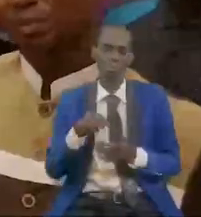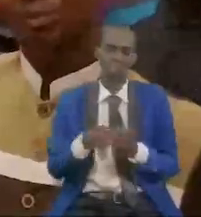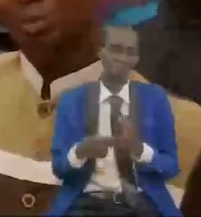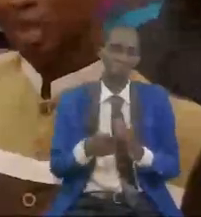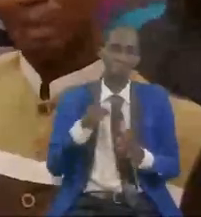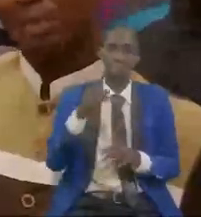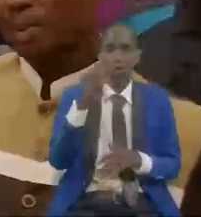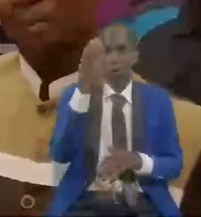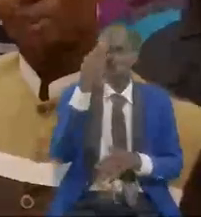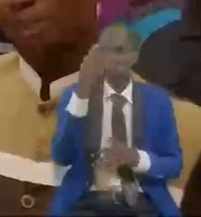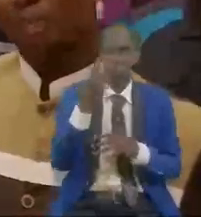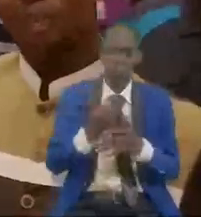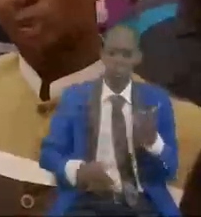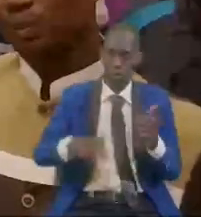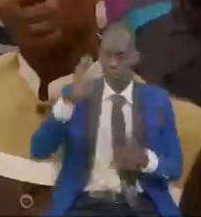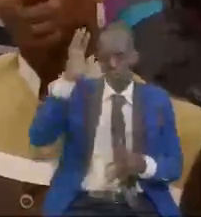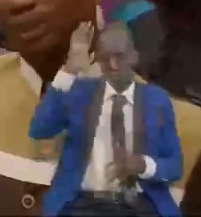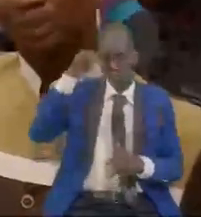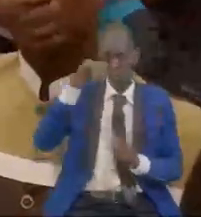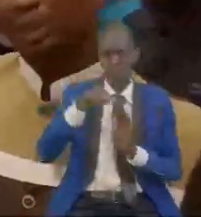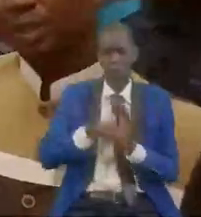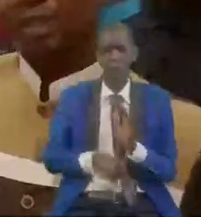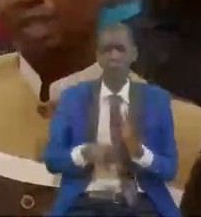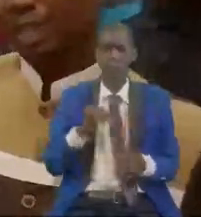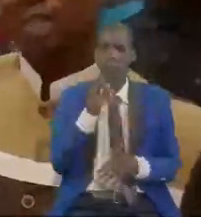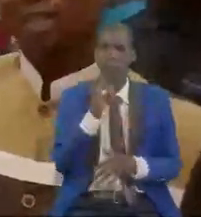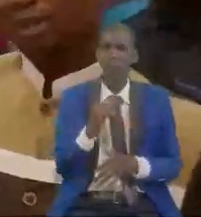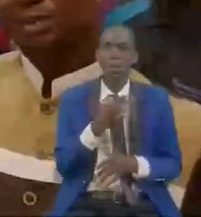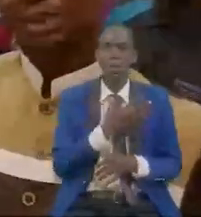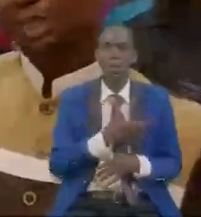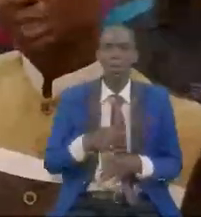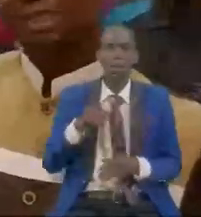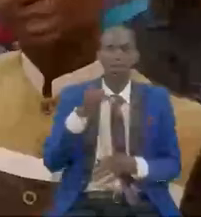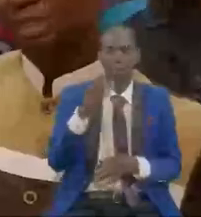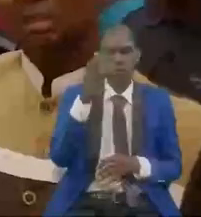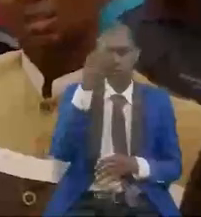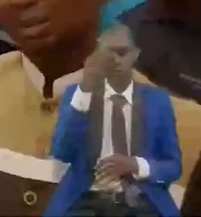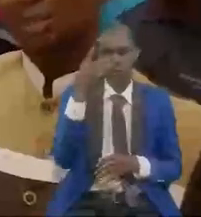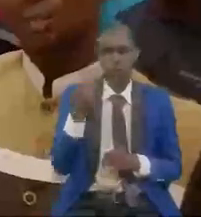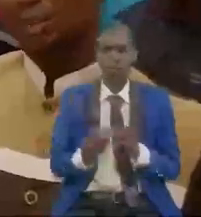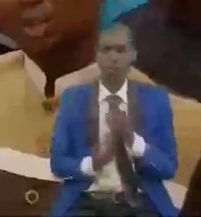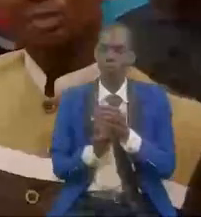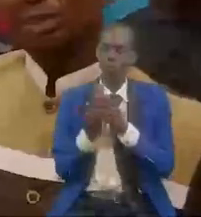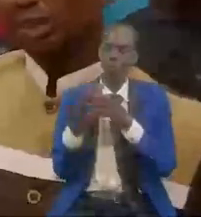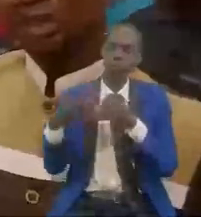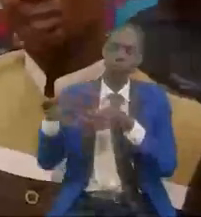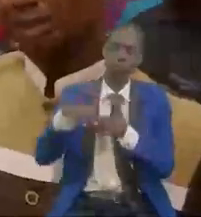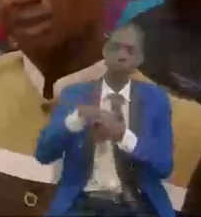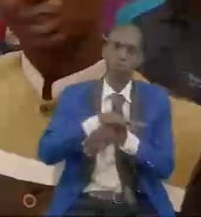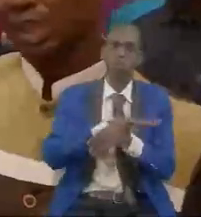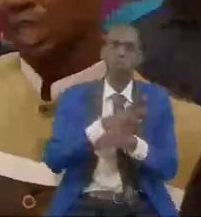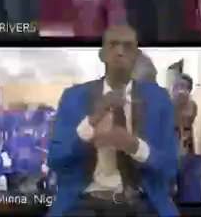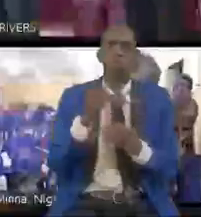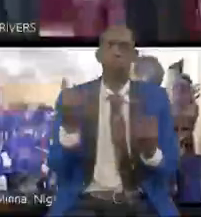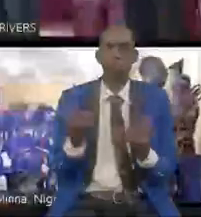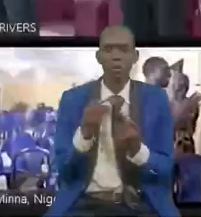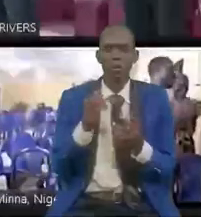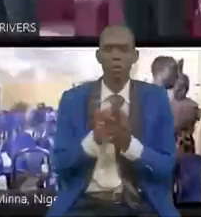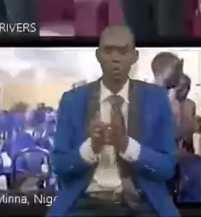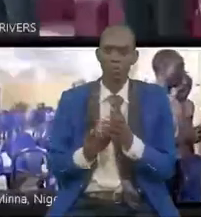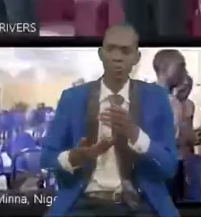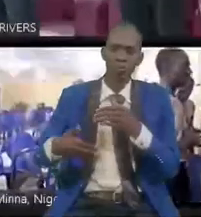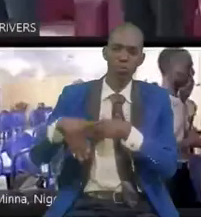Vous connaissez ce qu'on appelle la malice. Vous connaissez la superfluité qui